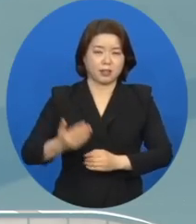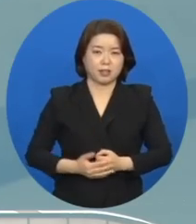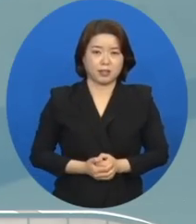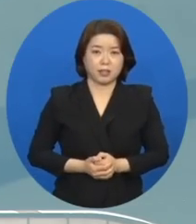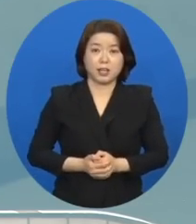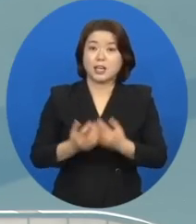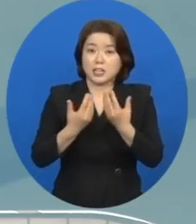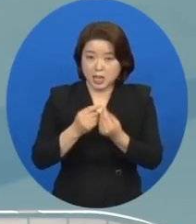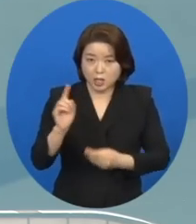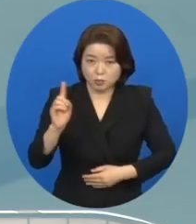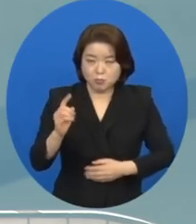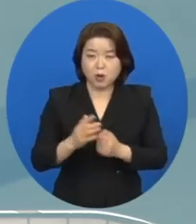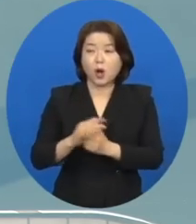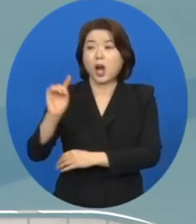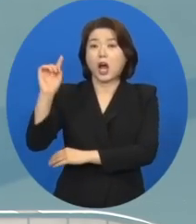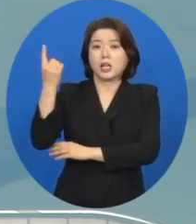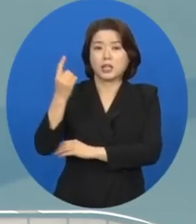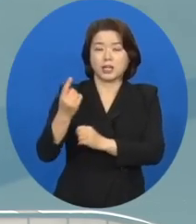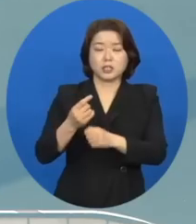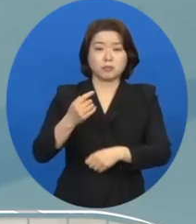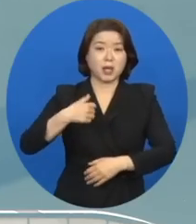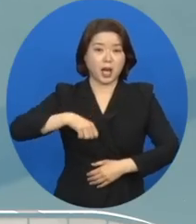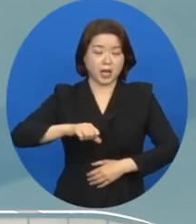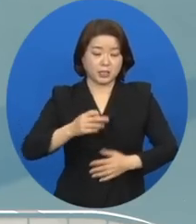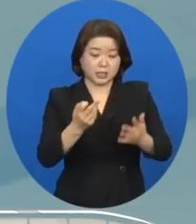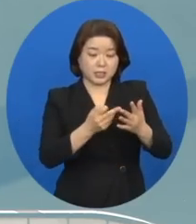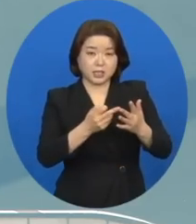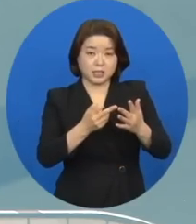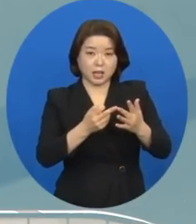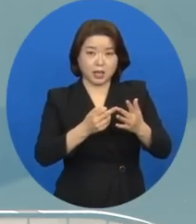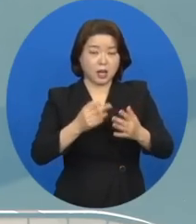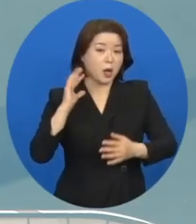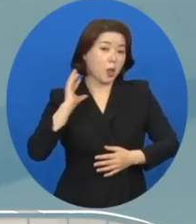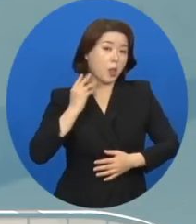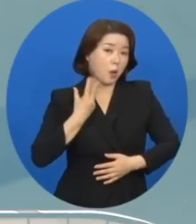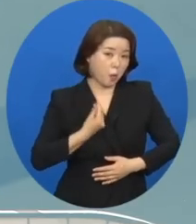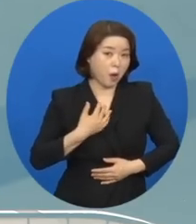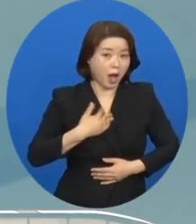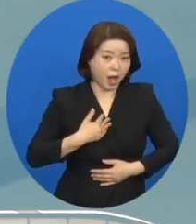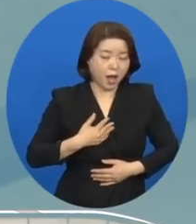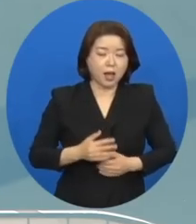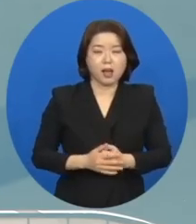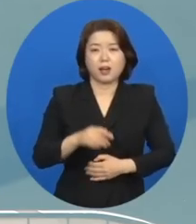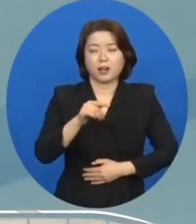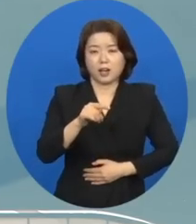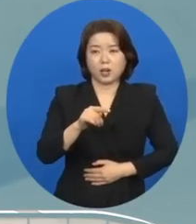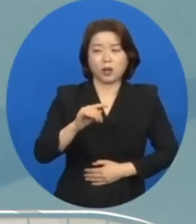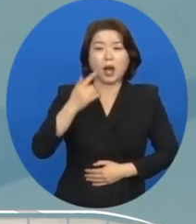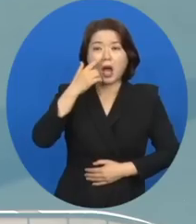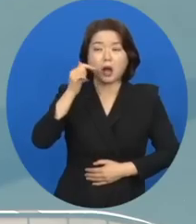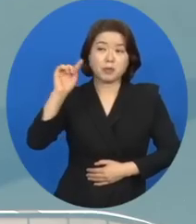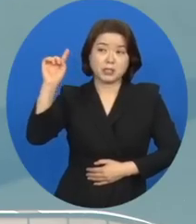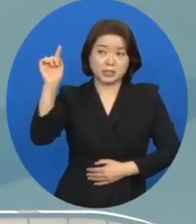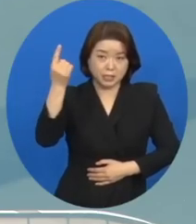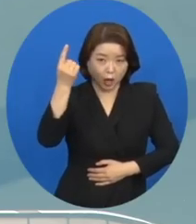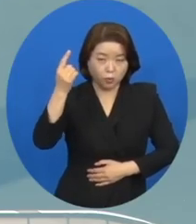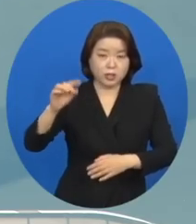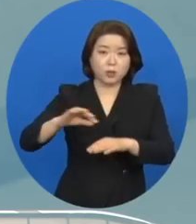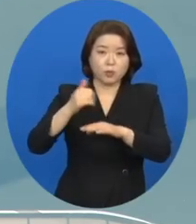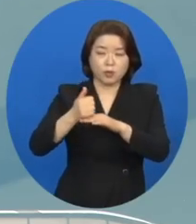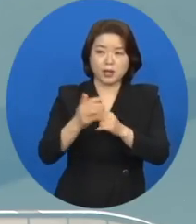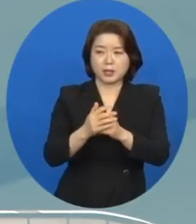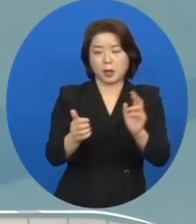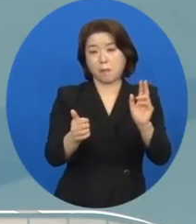들어서 다윗의 아들 압살롬의 반역 사건을 여러분 아실 겁니다. 압살롬이 아버지 다윗 왕에게 반역해서 예루살렘